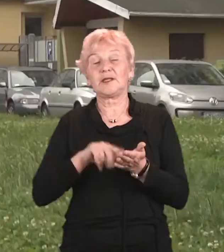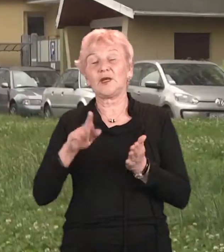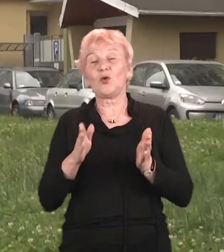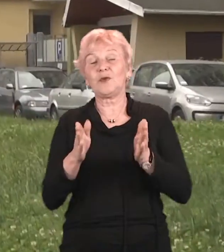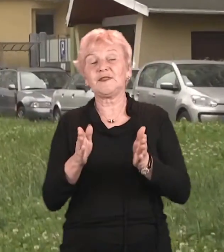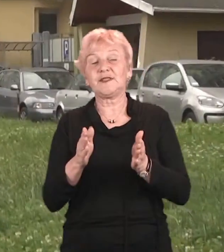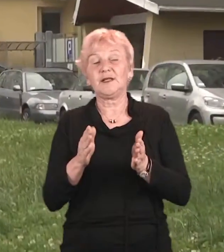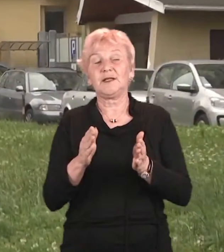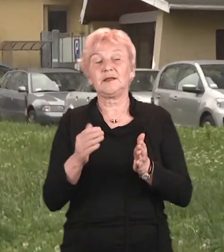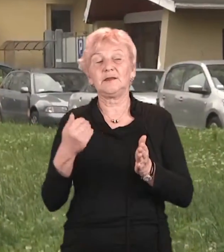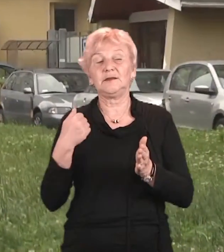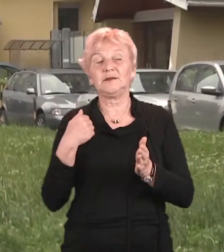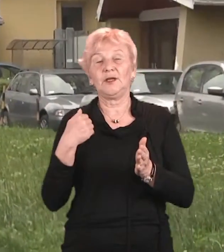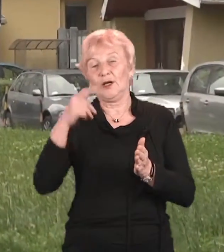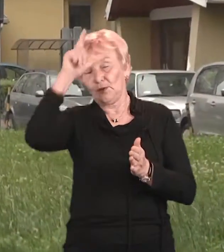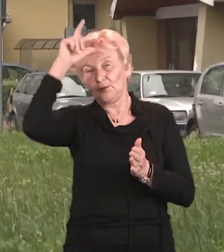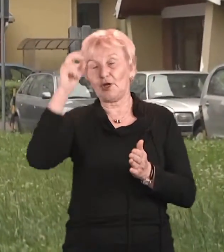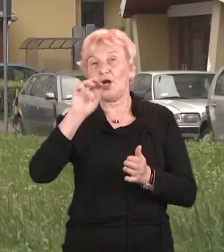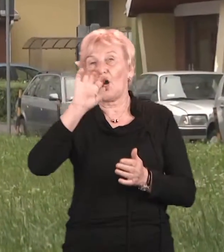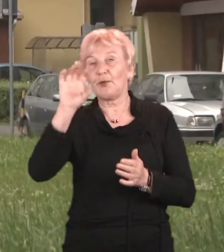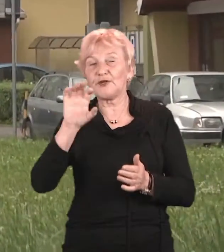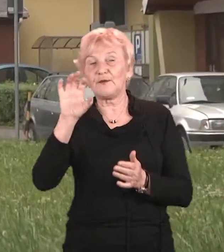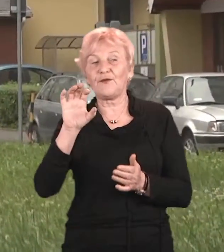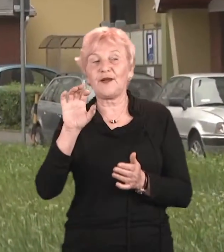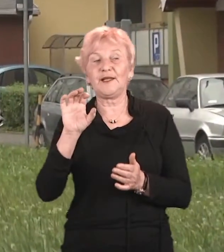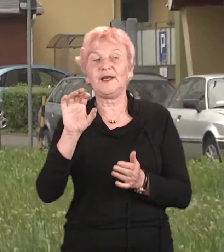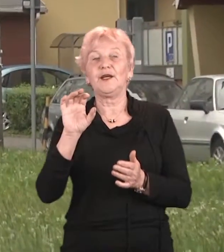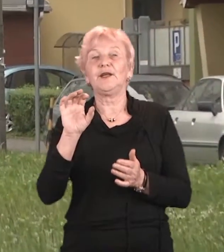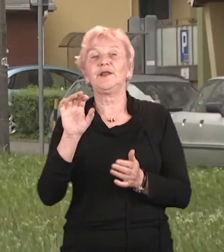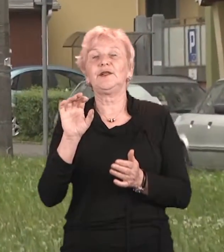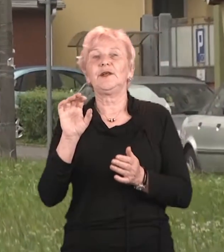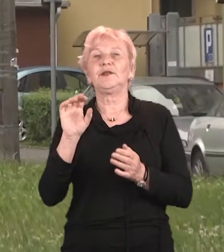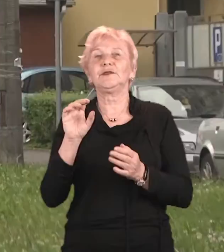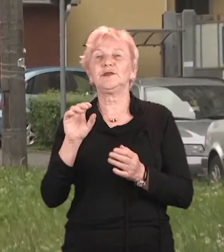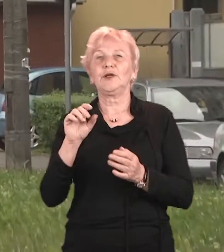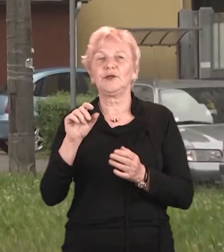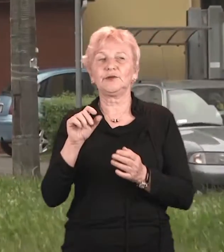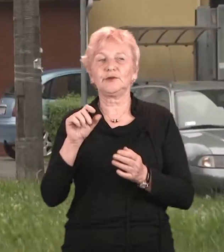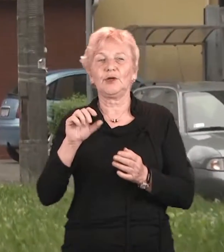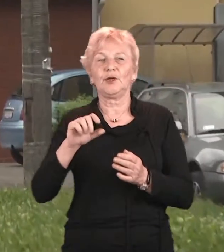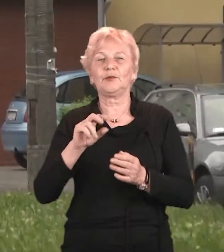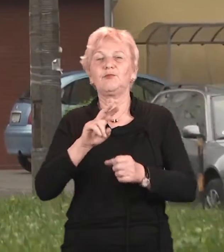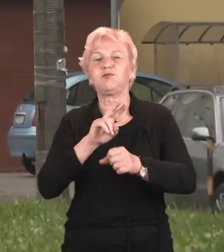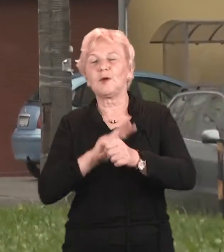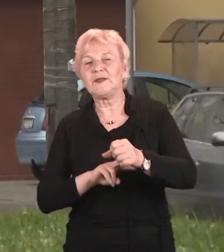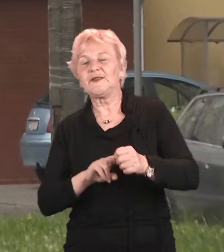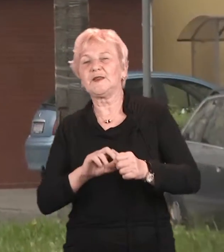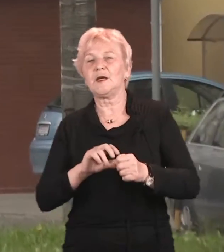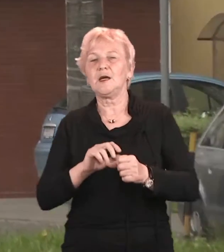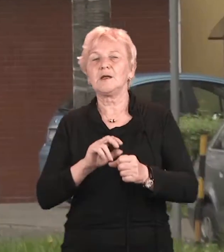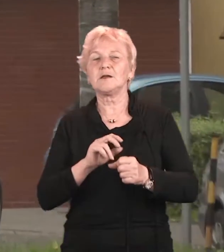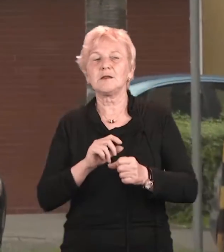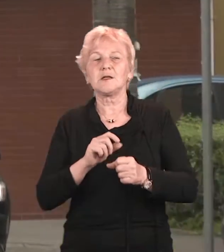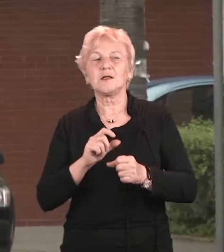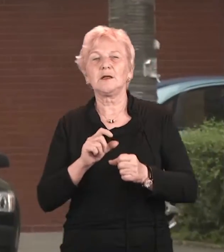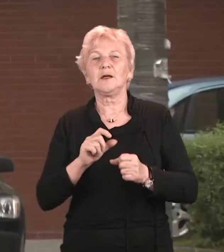policję, straż pożarną, a także żandarmerię wojskową, która tego dnia w różnych miejscach Polski zatrzymała podejrzanych głównie o